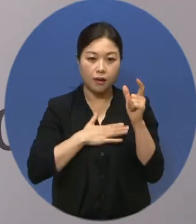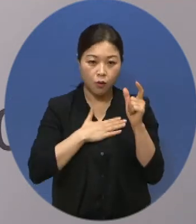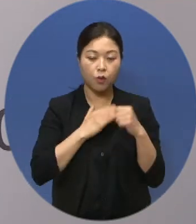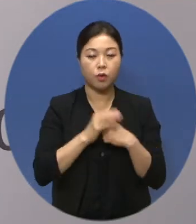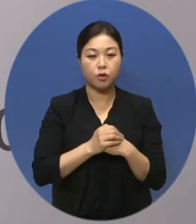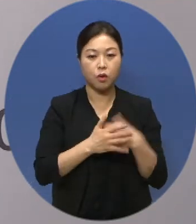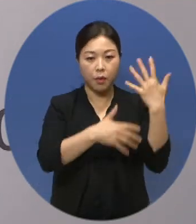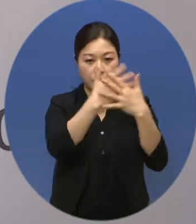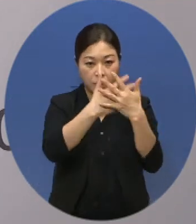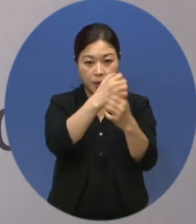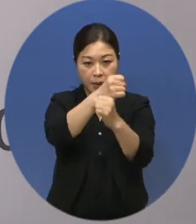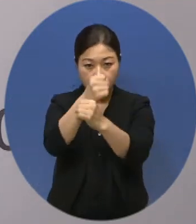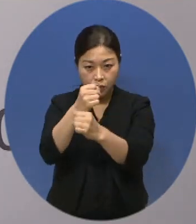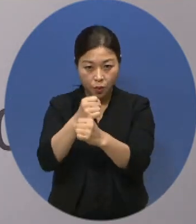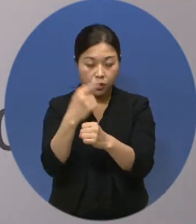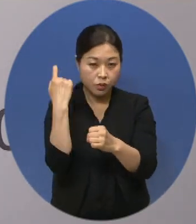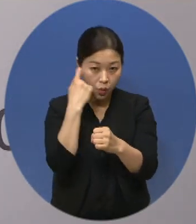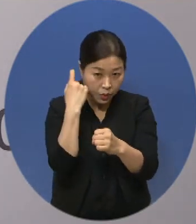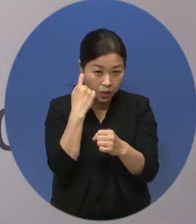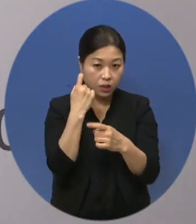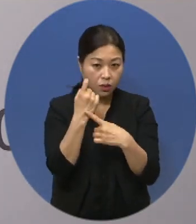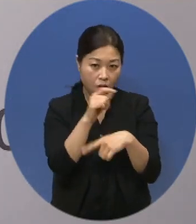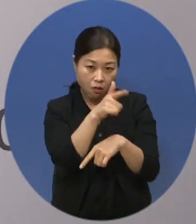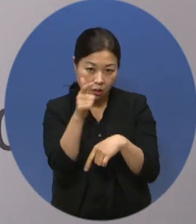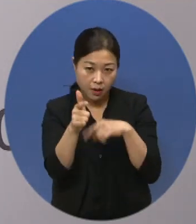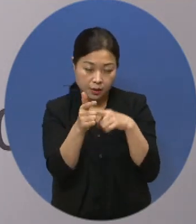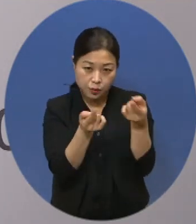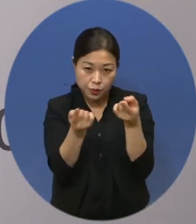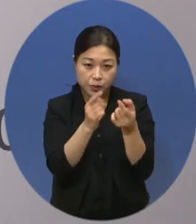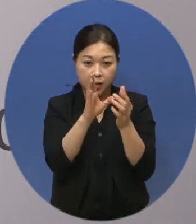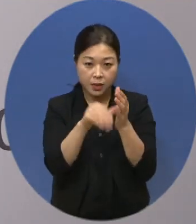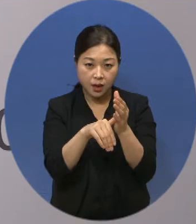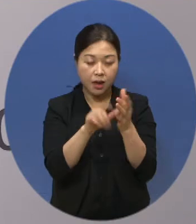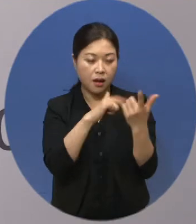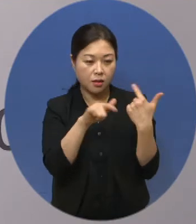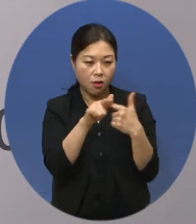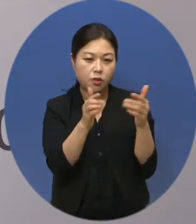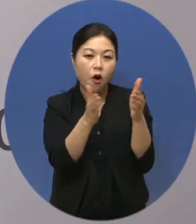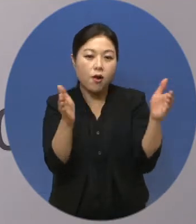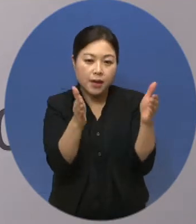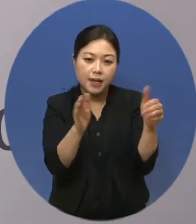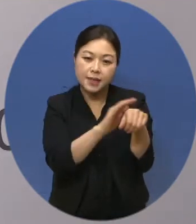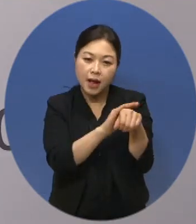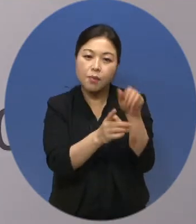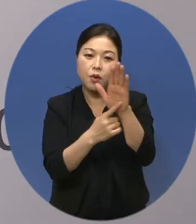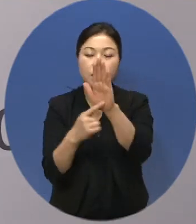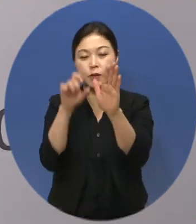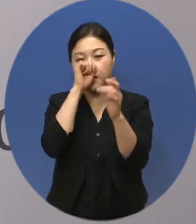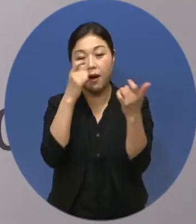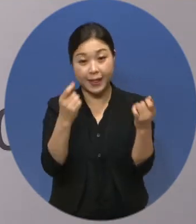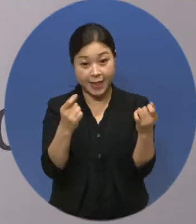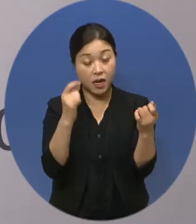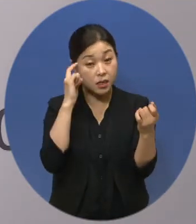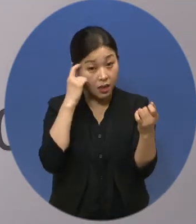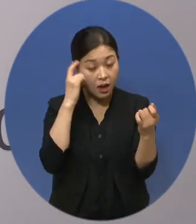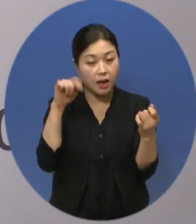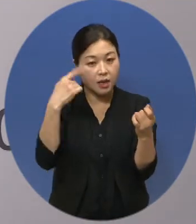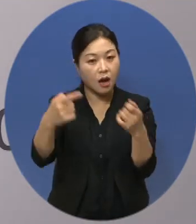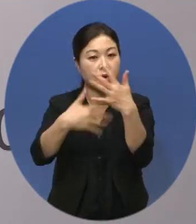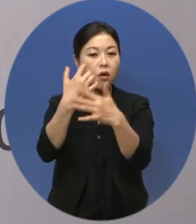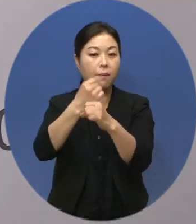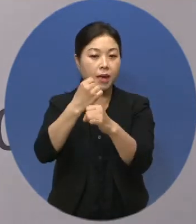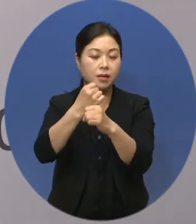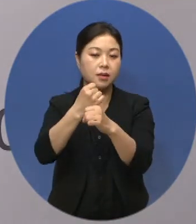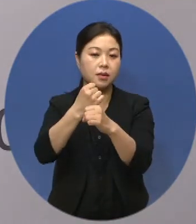구성하거나 뭐 소리들을 디자인을 하거나 할 때 조금 더 폭넓게 썼으면 좋겠다라는 뭐 제 다음 작업에 대한 생각도 하게